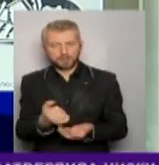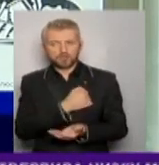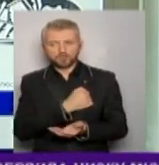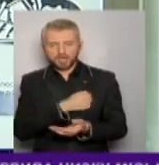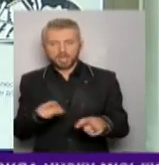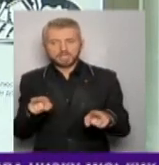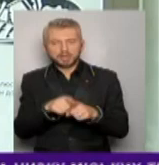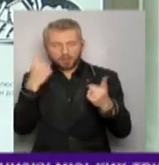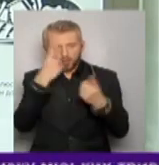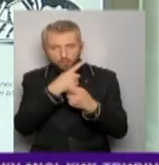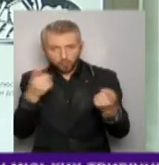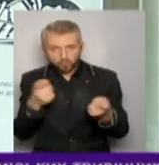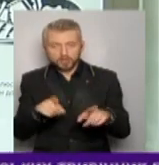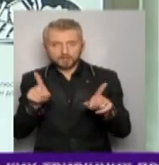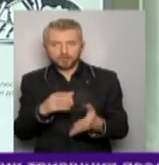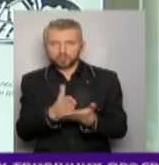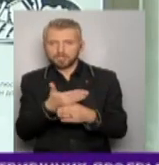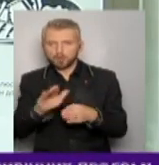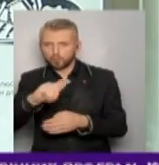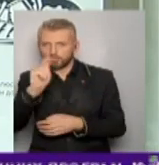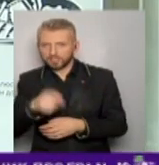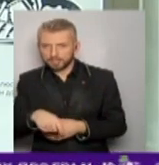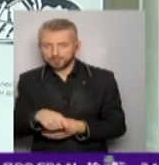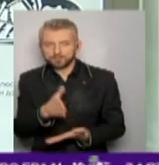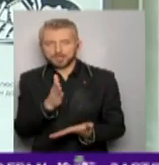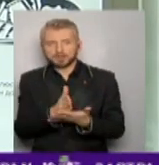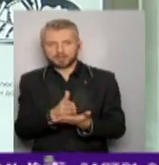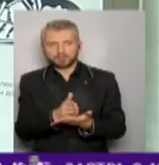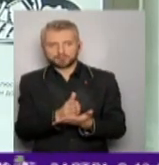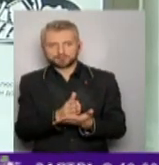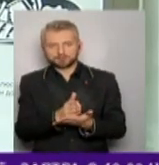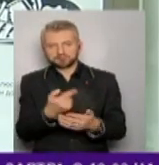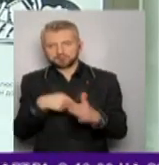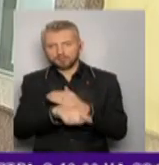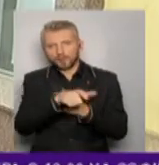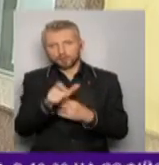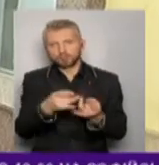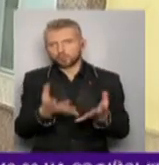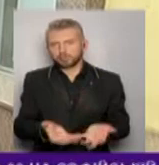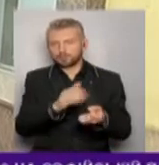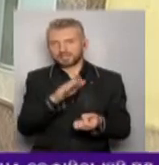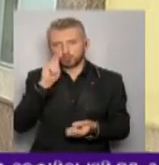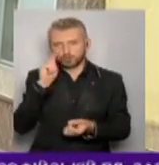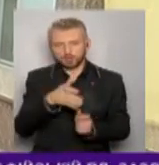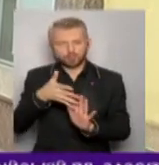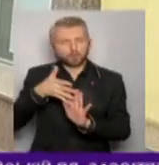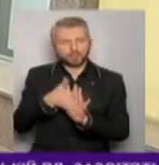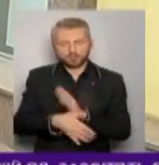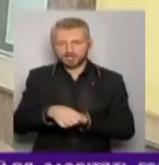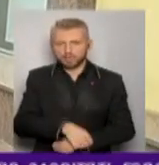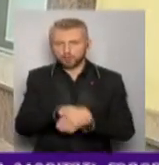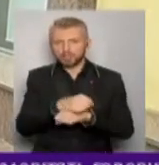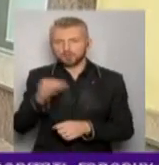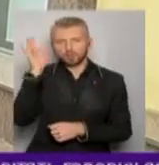теж є елементом цієї війни і, на жаль, це ставить тих людей в розряд тих, хто радше не підтримує Україну. Проникнутися революційними спогадами